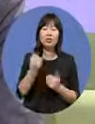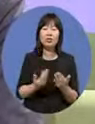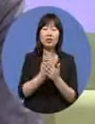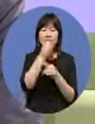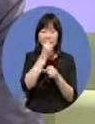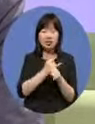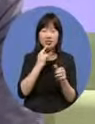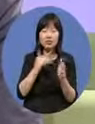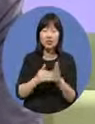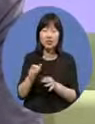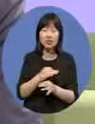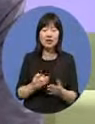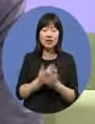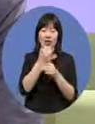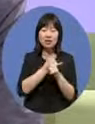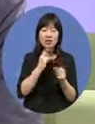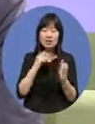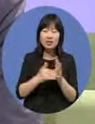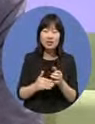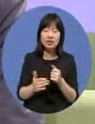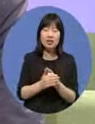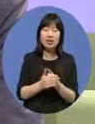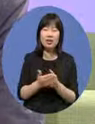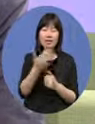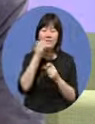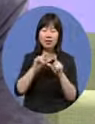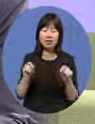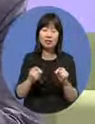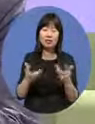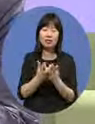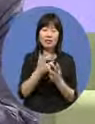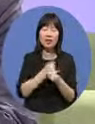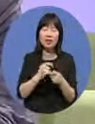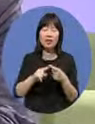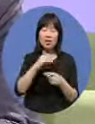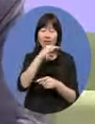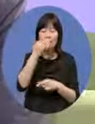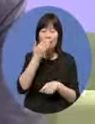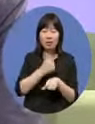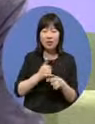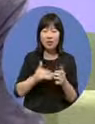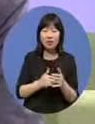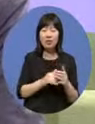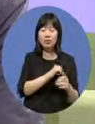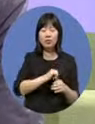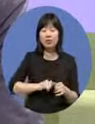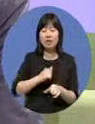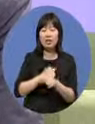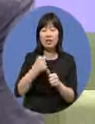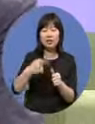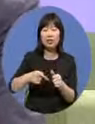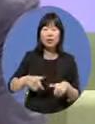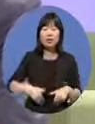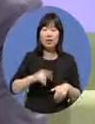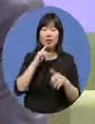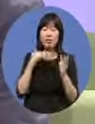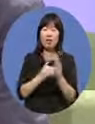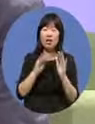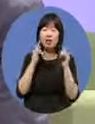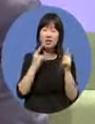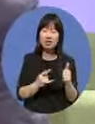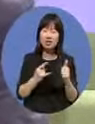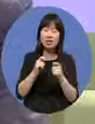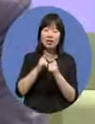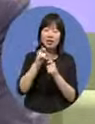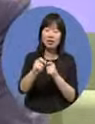경제 성장이 되면서 먹을 것이 넘쳐나는 시대입니다. 네. 오히려 지금은 올바르게 먹고 절제하면서 먹을 수 있는 교육을 시키는 게 필요하고 아예 에게 무한대로